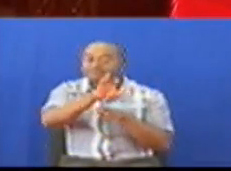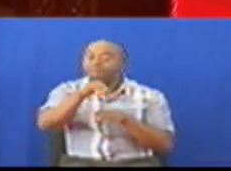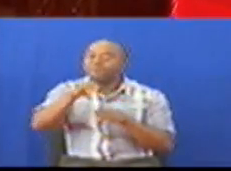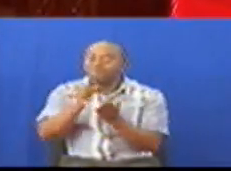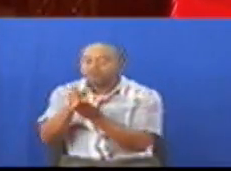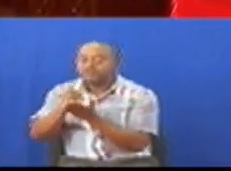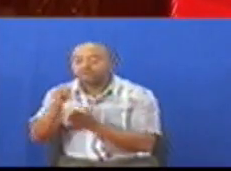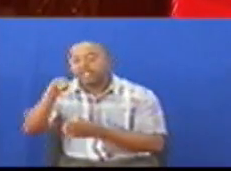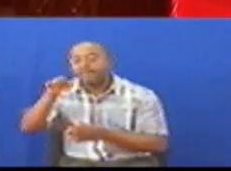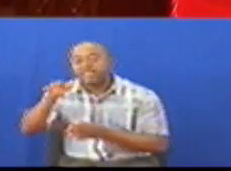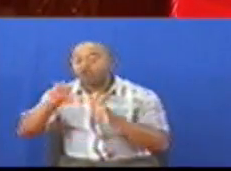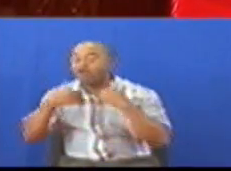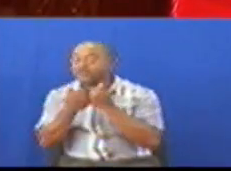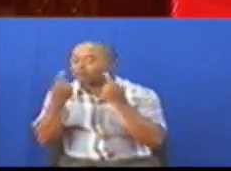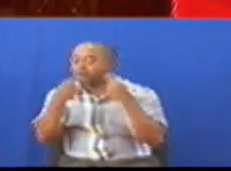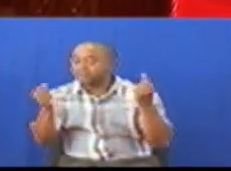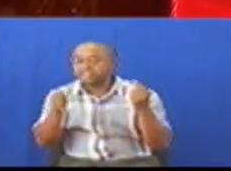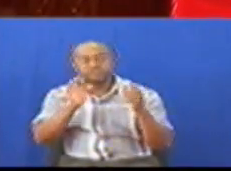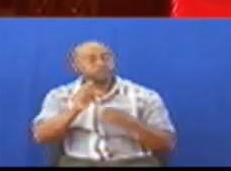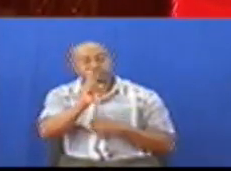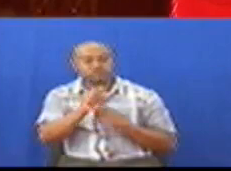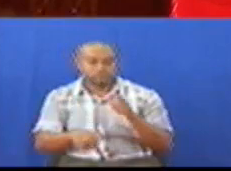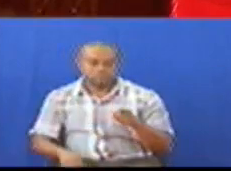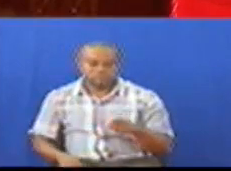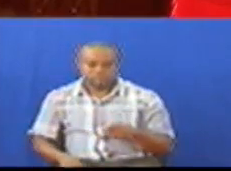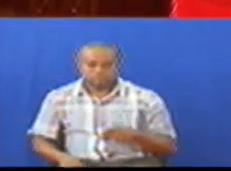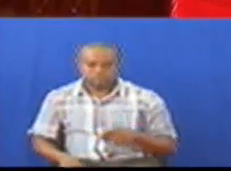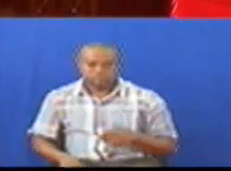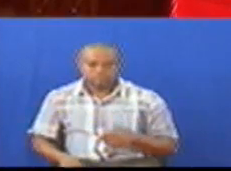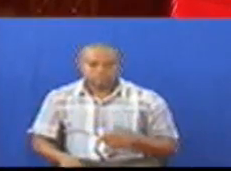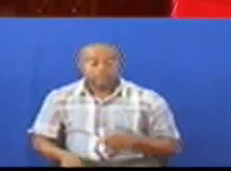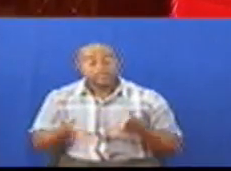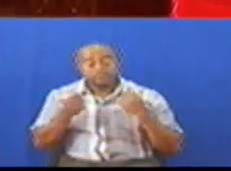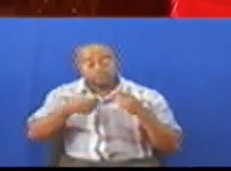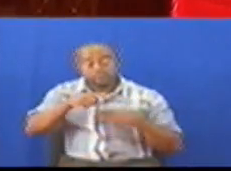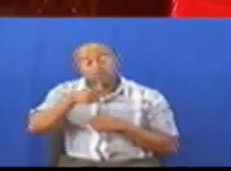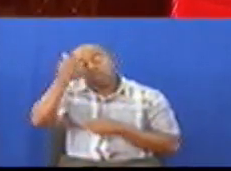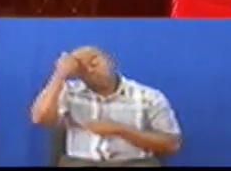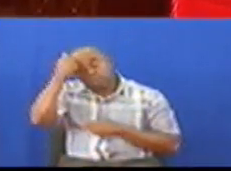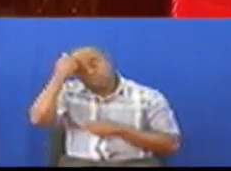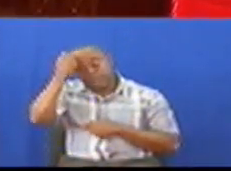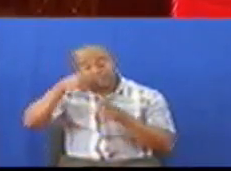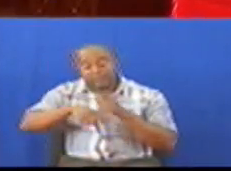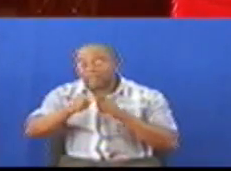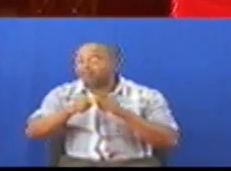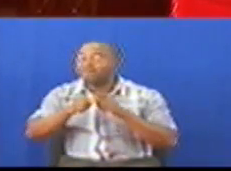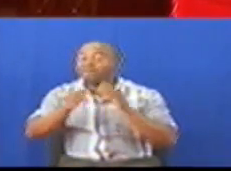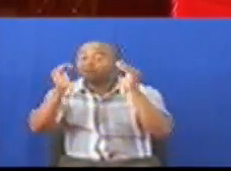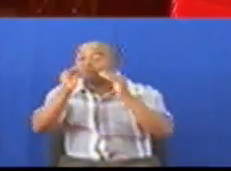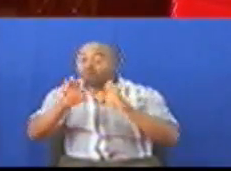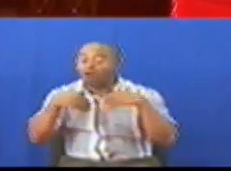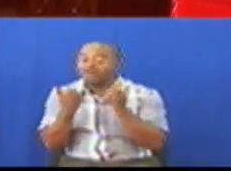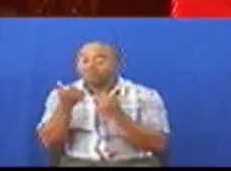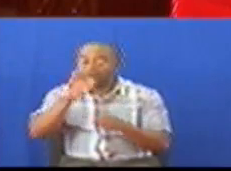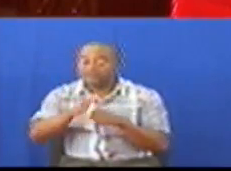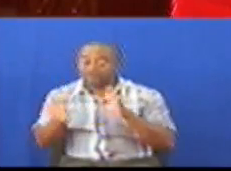ni ishara mbaya sana katika kufikia lengo la kuwa na serikali za mitaa zenye nguvu. Tukumbuke kwamba toka mfumo wa mavingi uanze hapa nchini